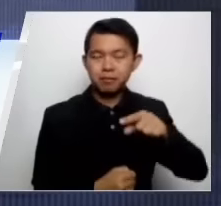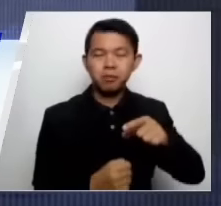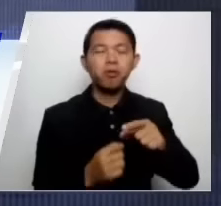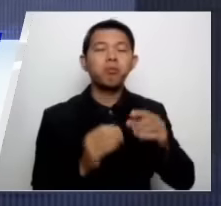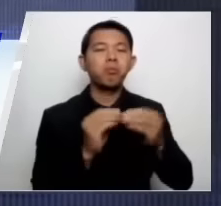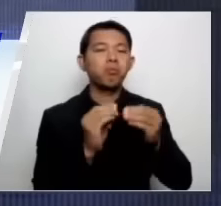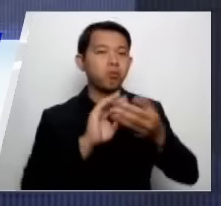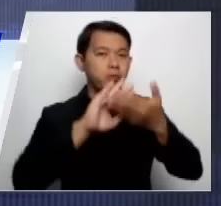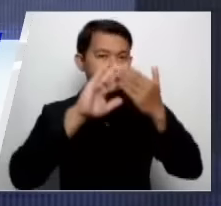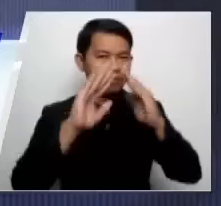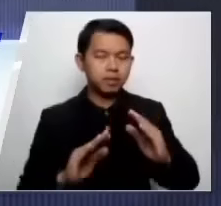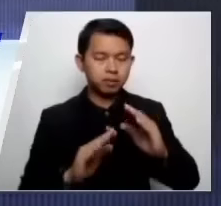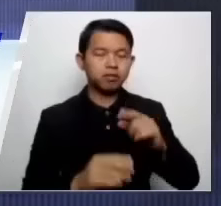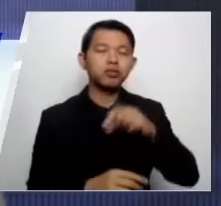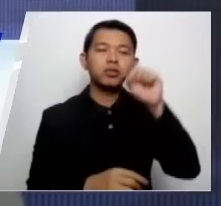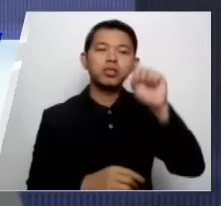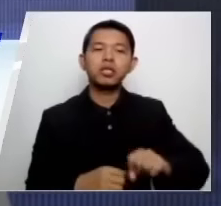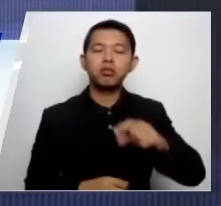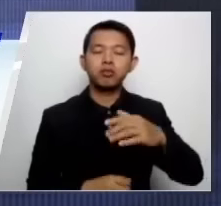Alam natin maraming nangyayari diyan